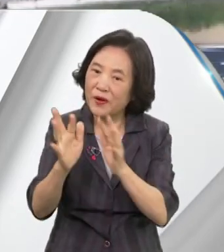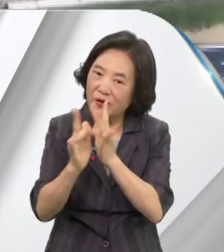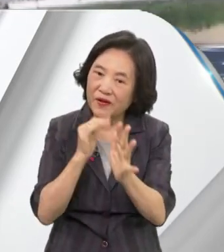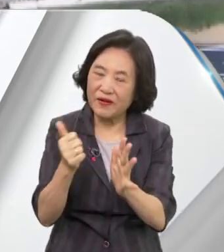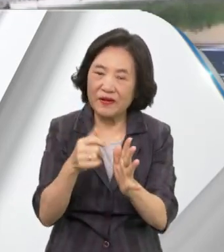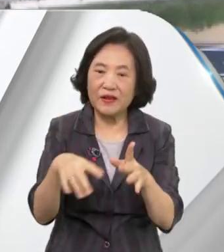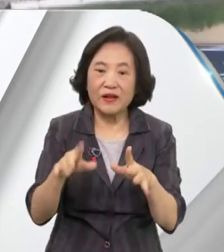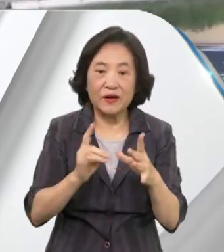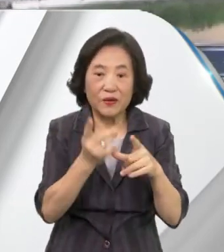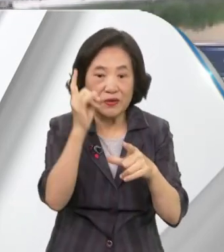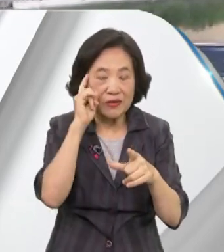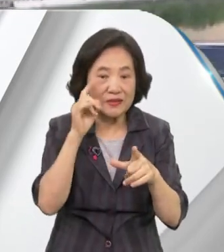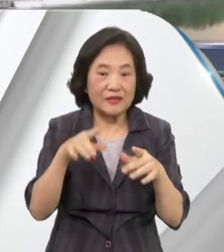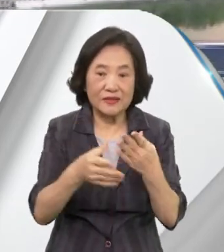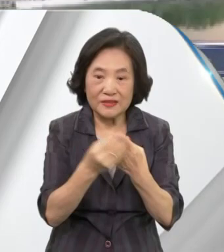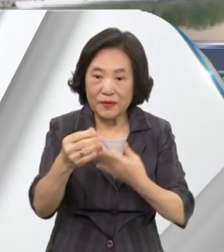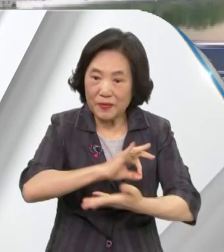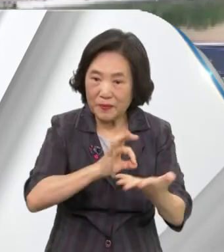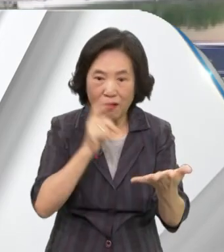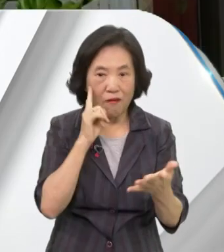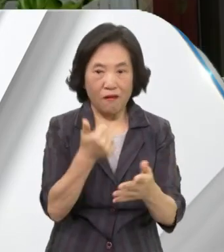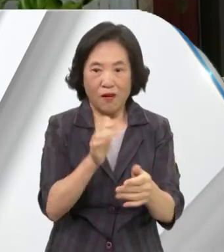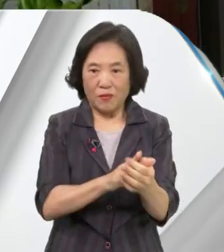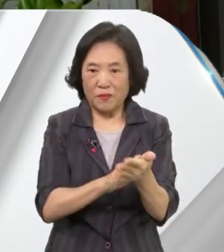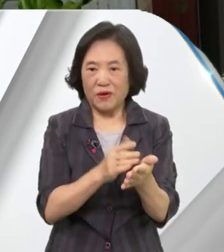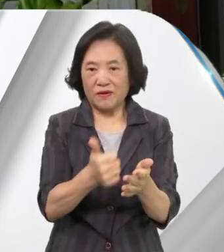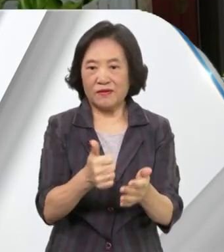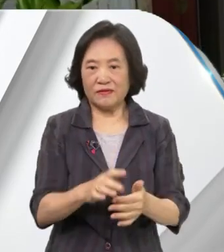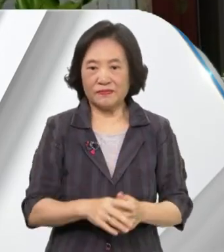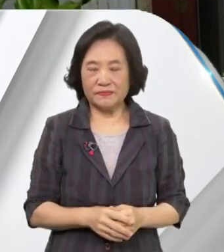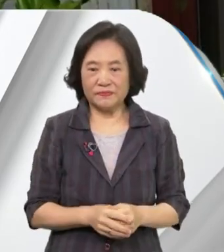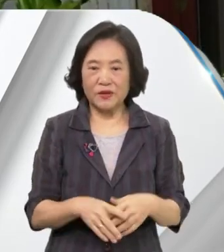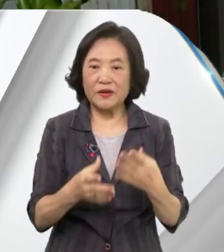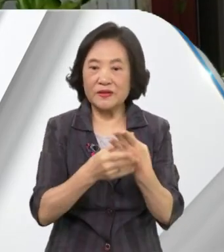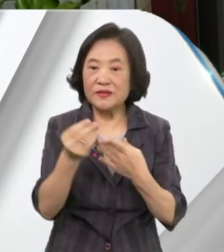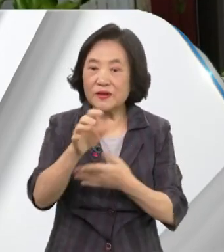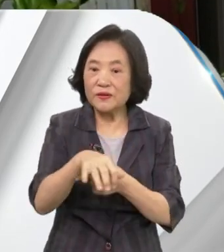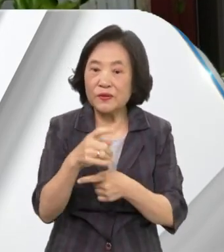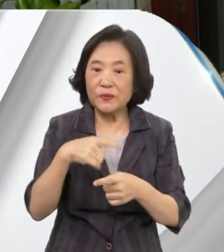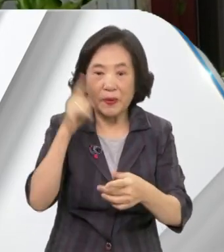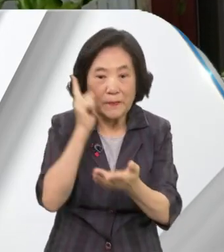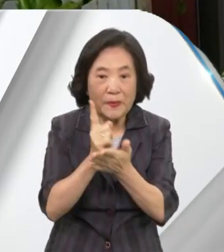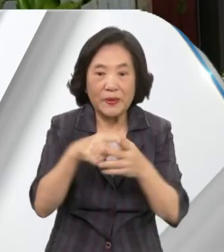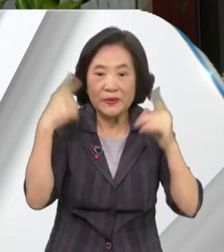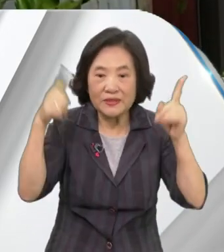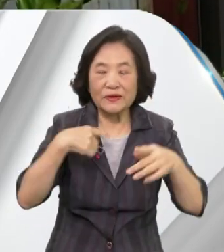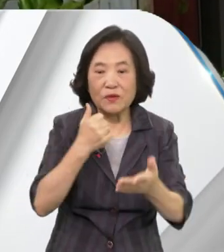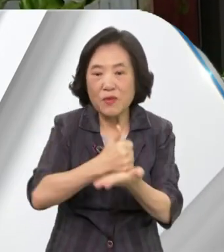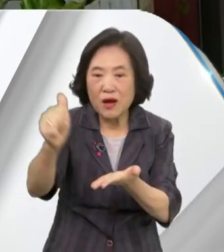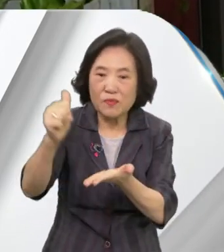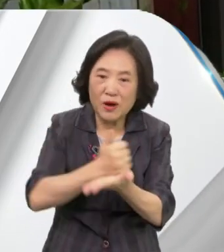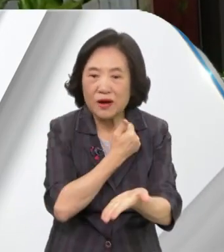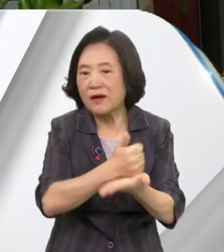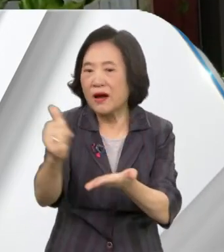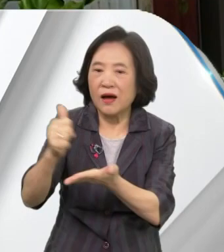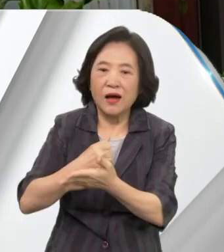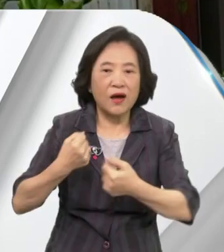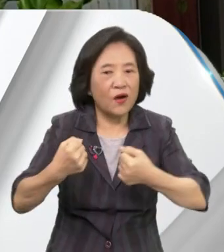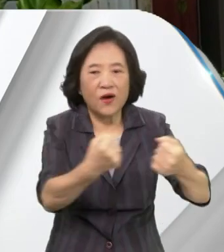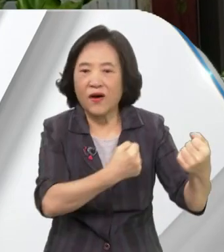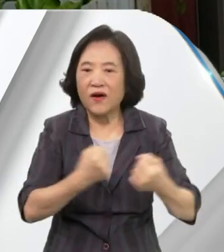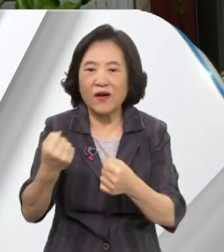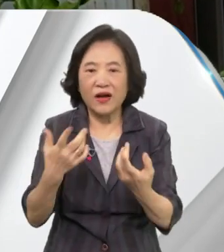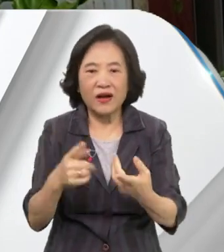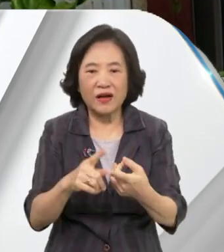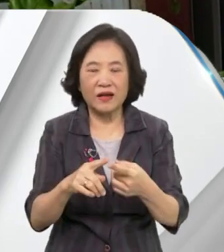龙潭地区产生一个行销面向较好。 两挨挨条产农来讲，送货啦，吼，或者寄货来